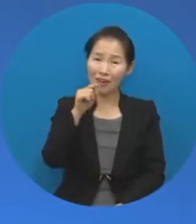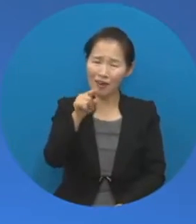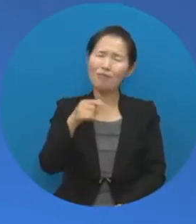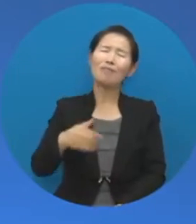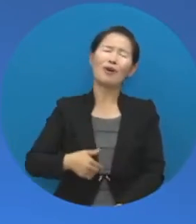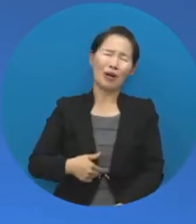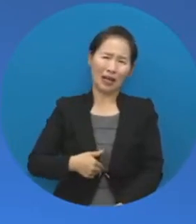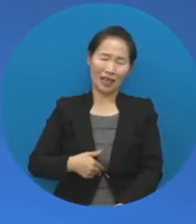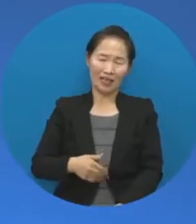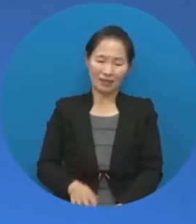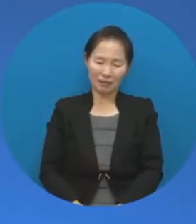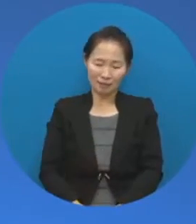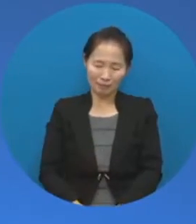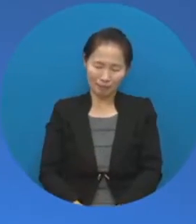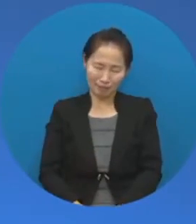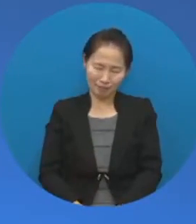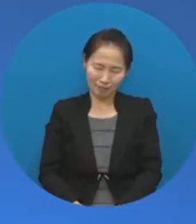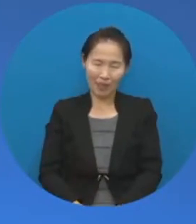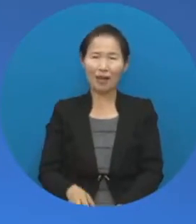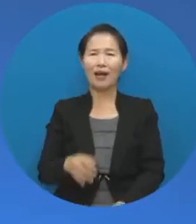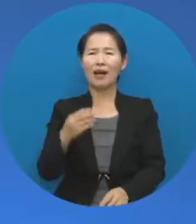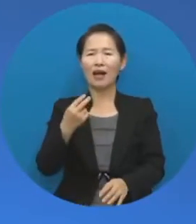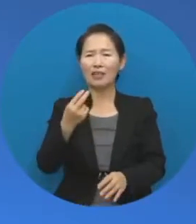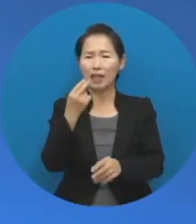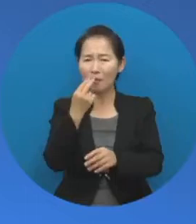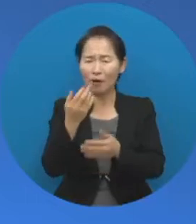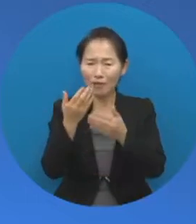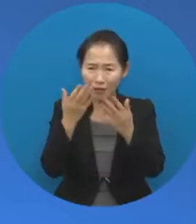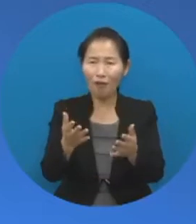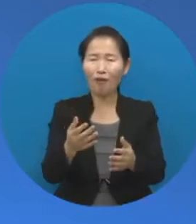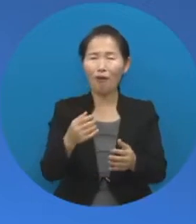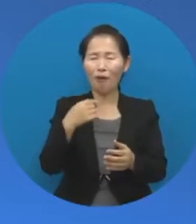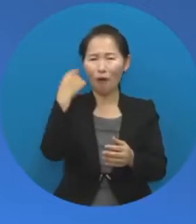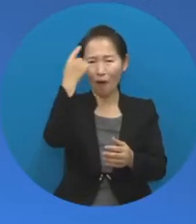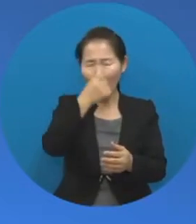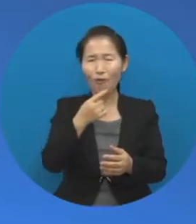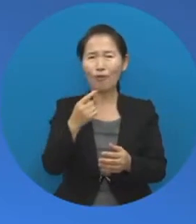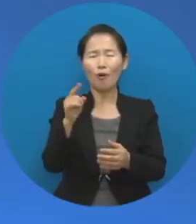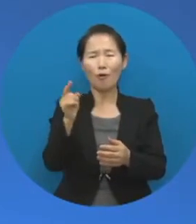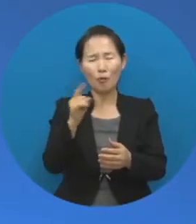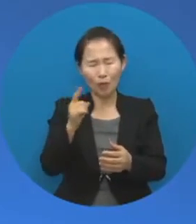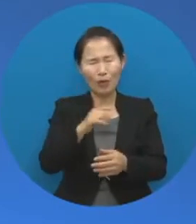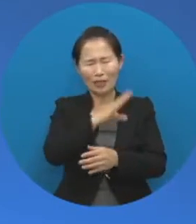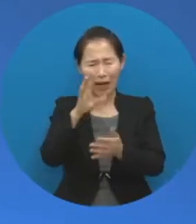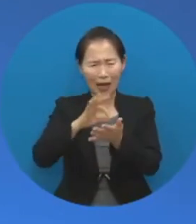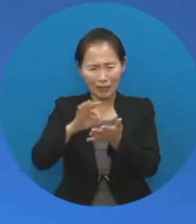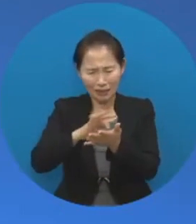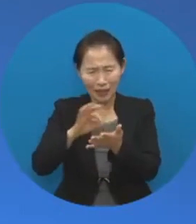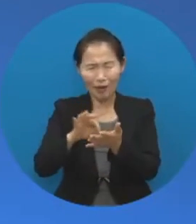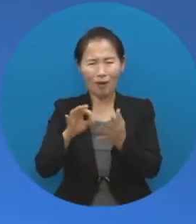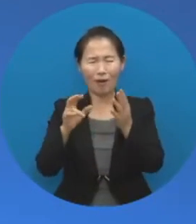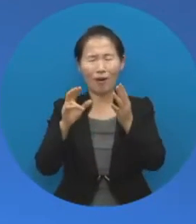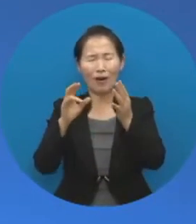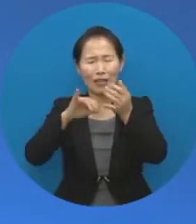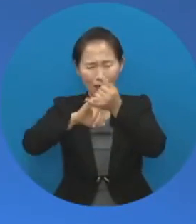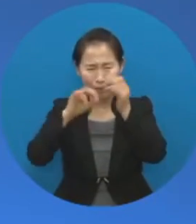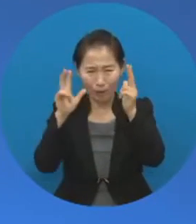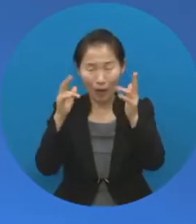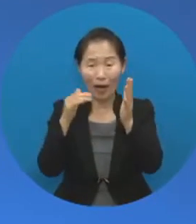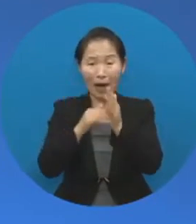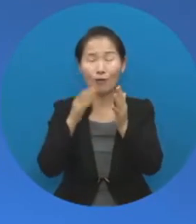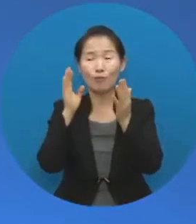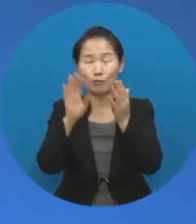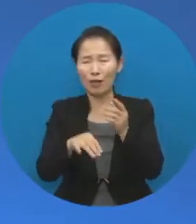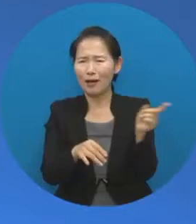생명 드렸고 이 보잘것없는 얼굴을 필요하면 쓰시라고 이미 제가 다 해놓고 이제 와서 막 지선자매 핑계를 대고 있는 거죠.